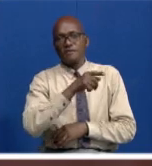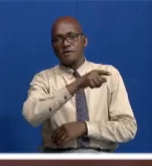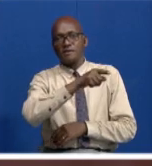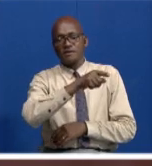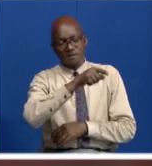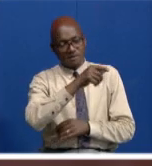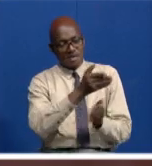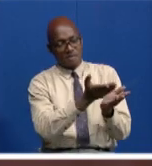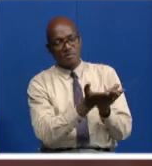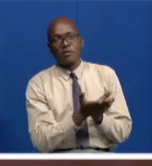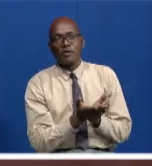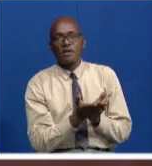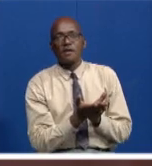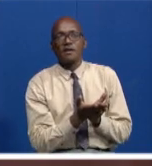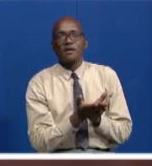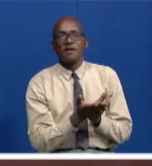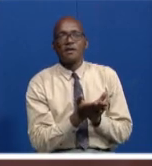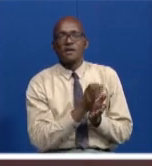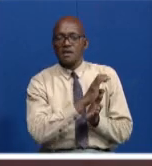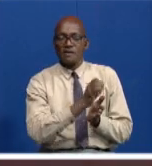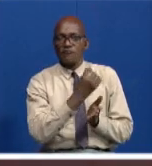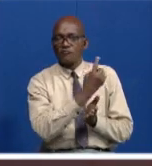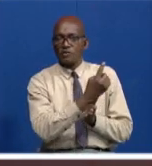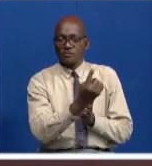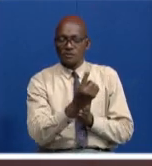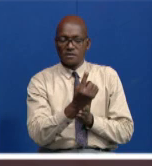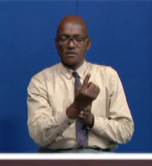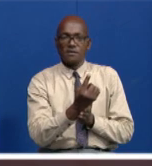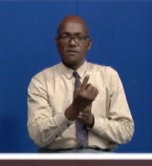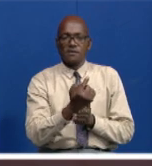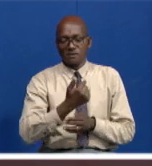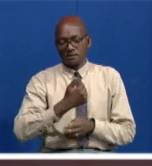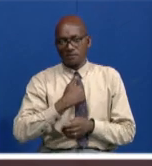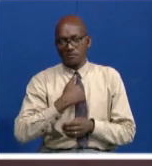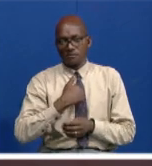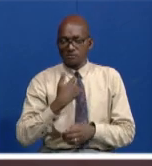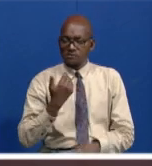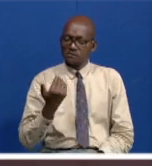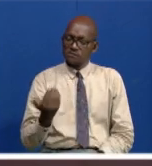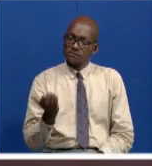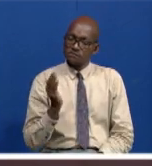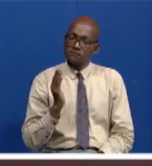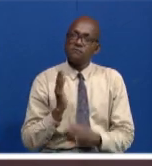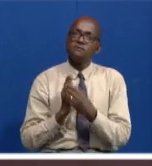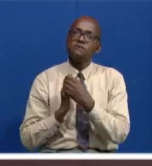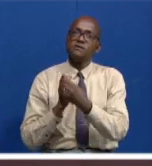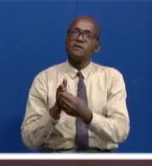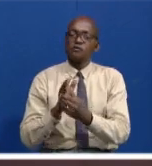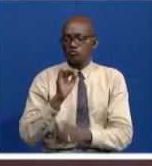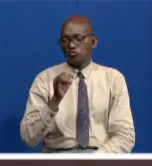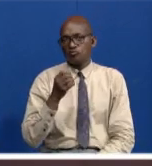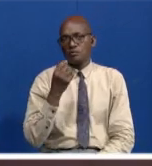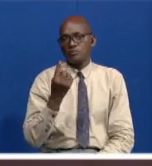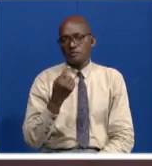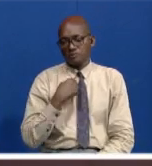ekipa hi ek naimi nime kamba jumi nenda